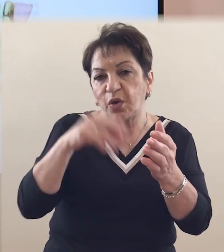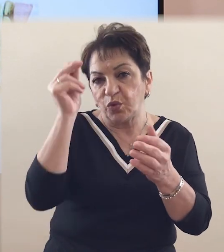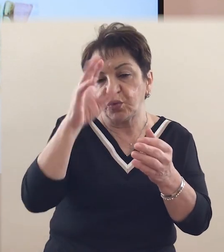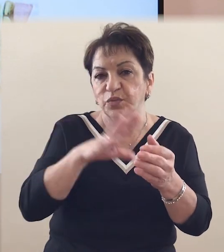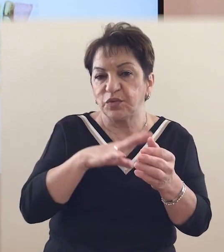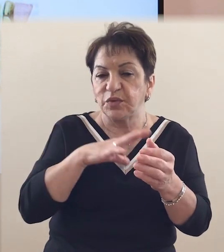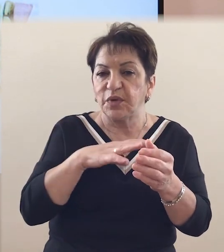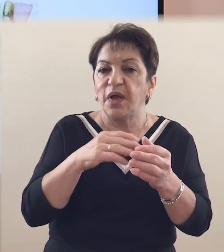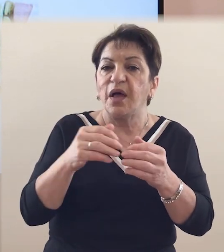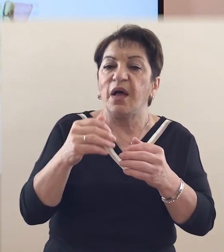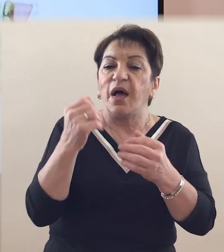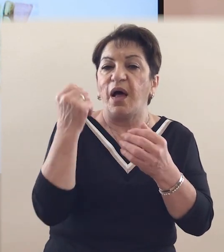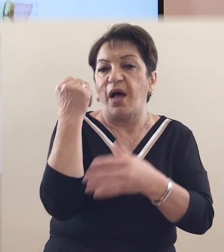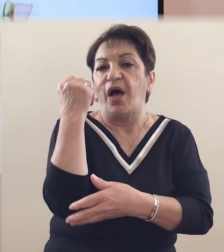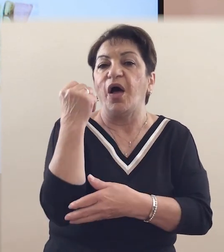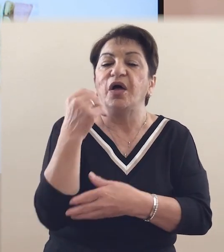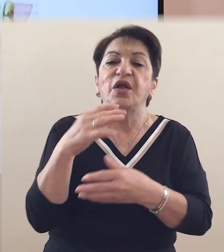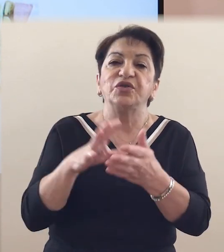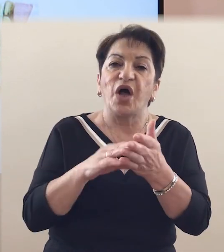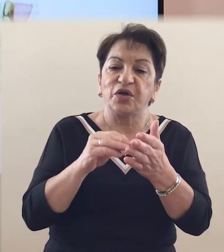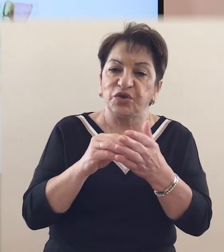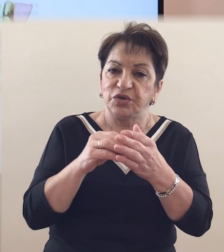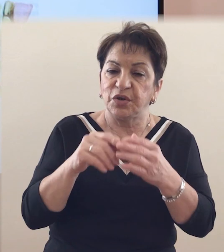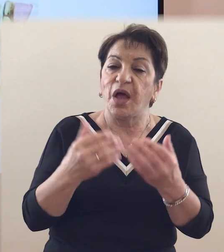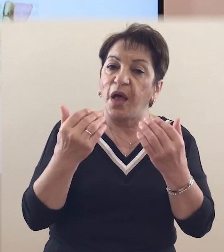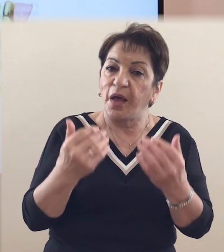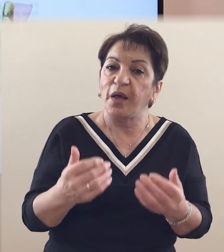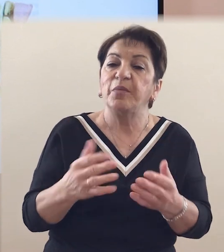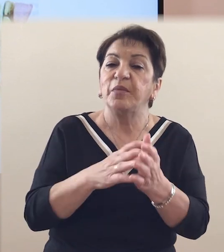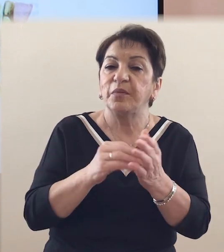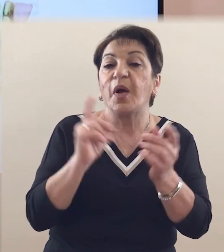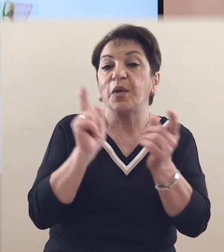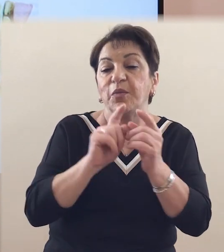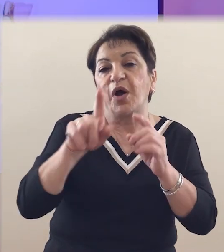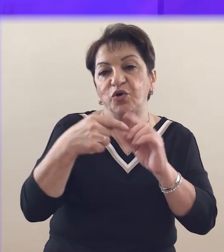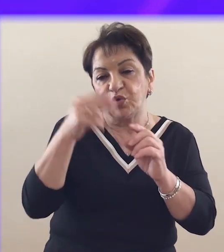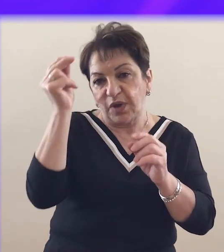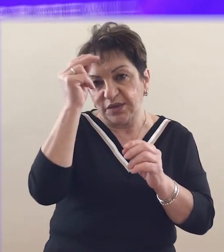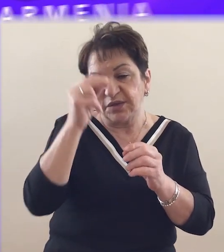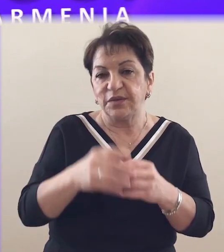ուսումնասիրել հենաշարժիչ համակարգը, իսկ այսօր այսքանը, կհանդիպենք հաջորդ դասին։